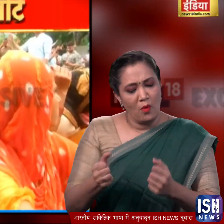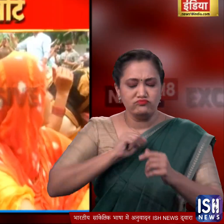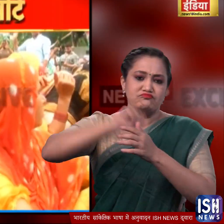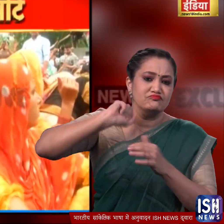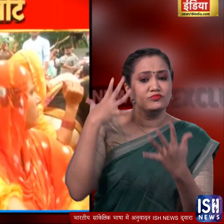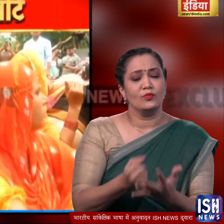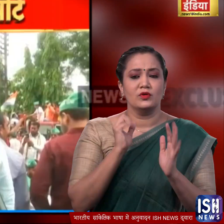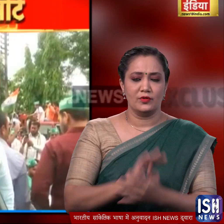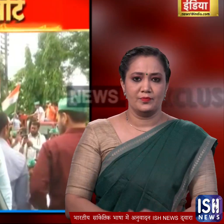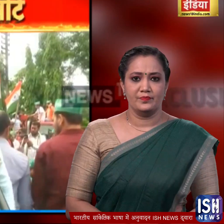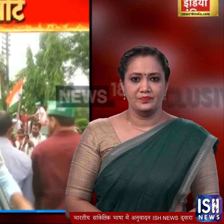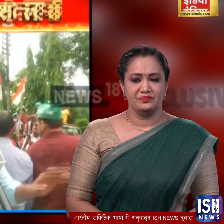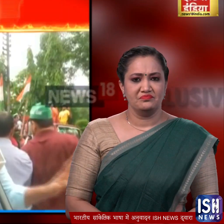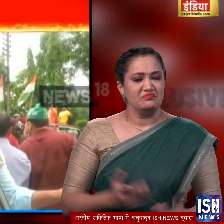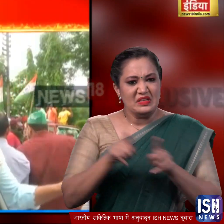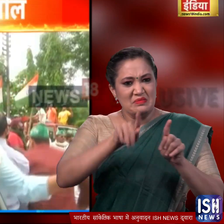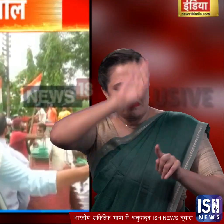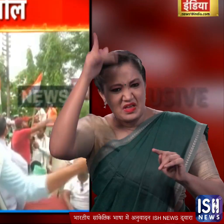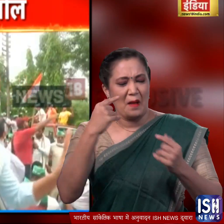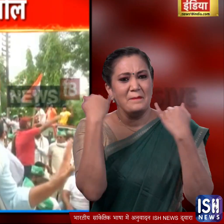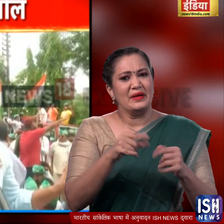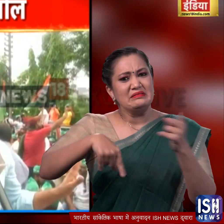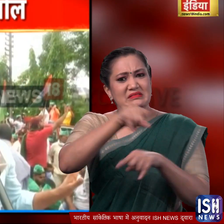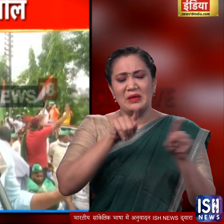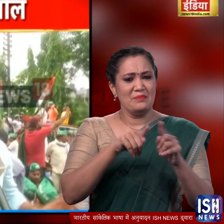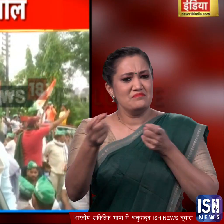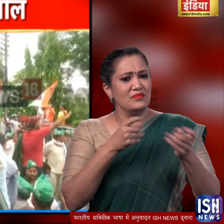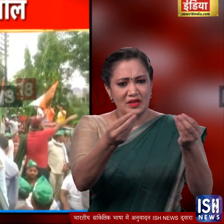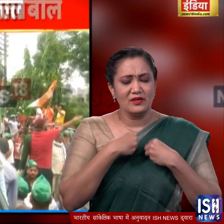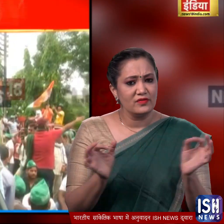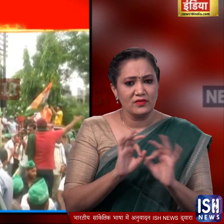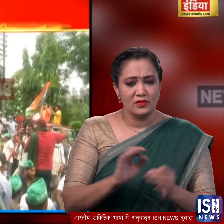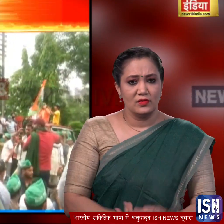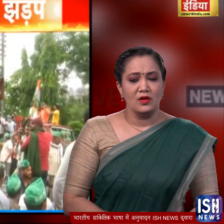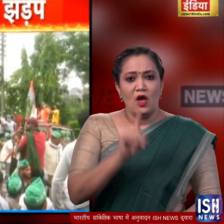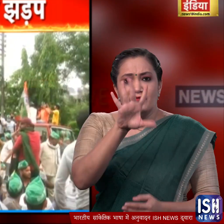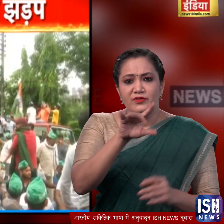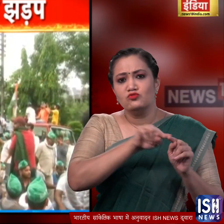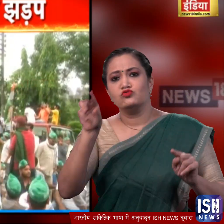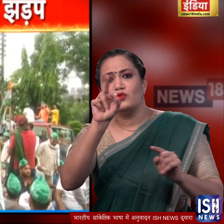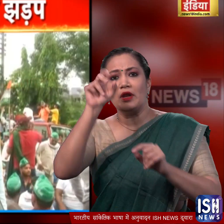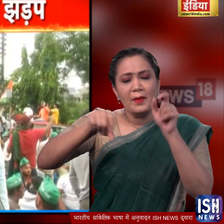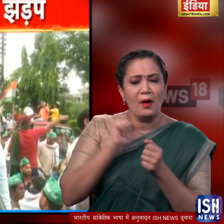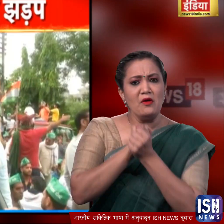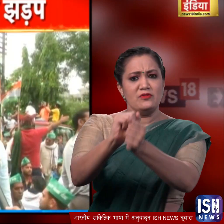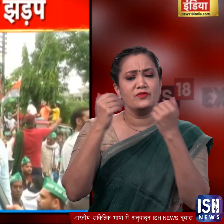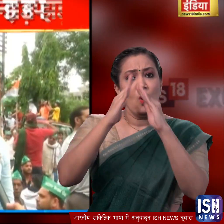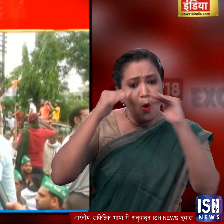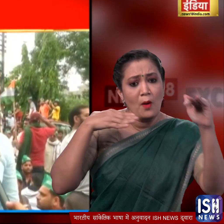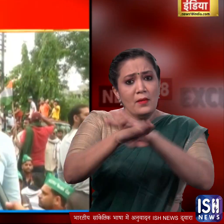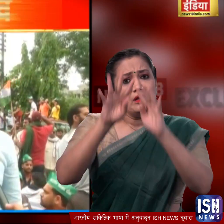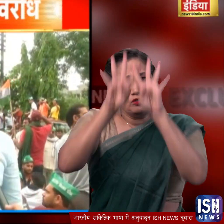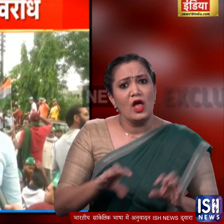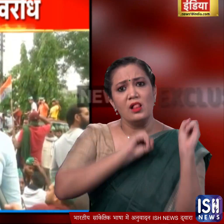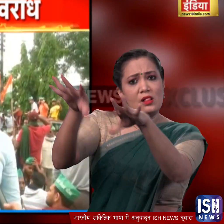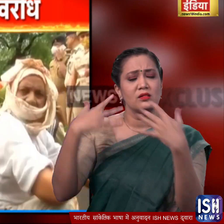पार की लड़ाई के मूड में दिखे। तानाशाही चरम पे है पुलिस प्रशासन को, आप देख रहे हो। कल हमारे 15 से 20 लोग पकड़ के पुलिस ने घरों से